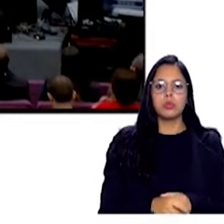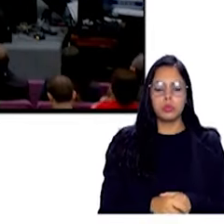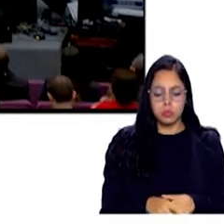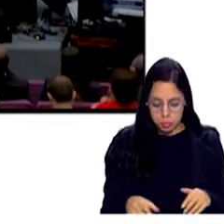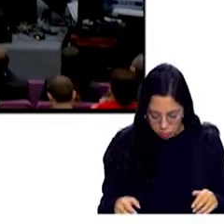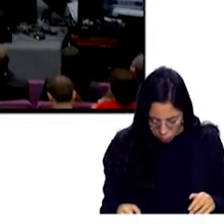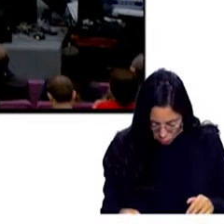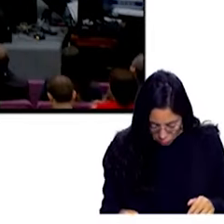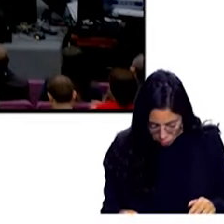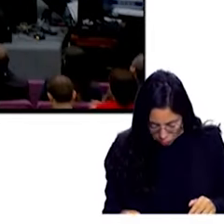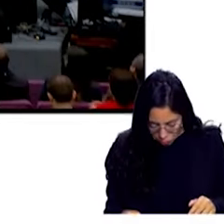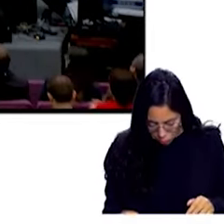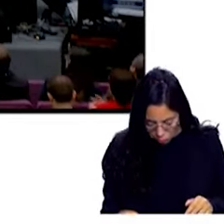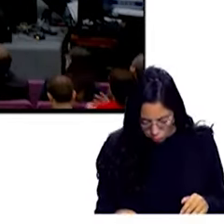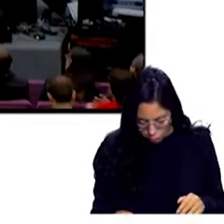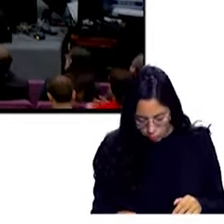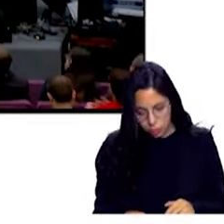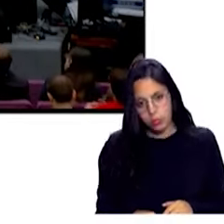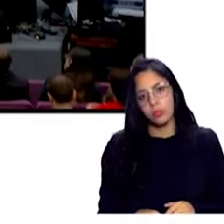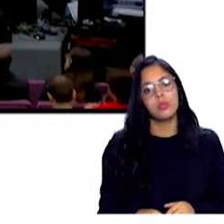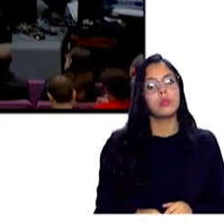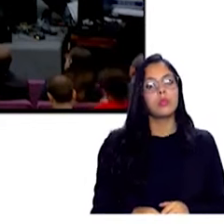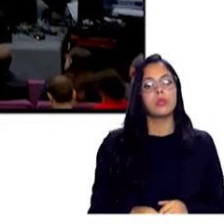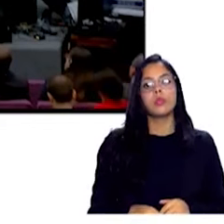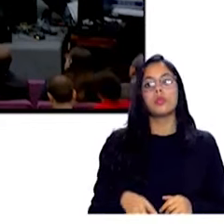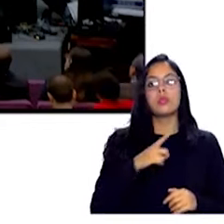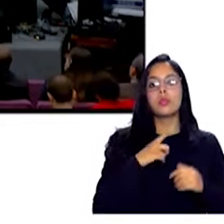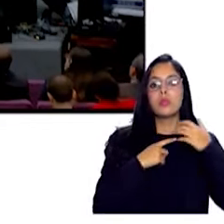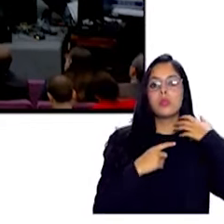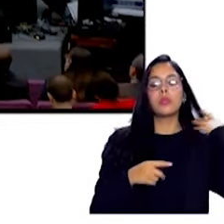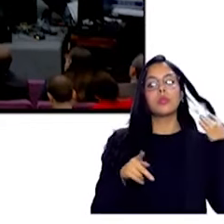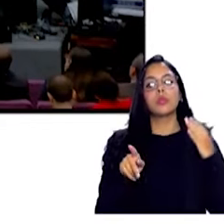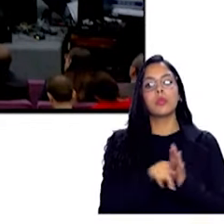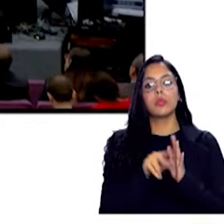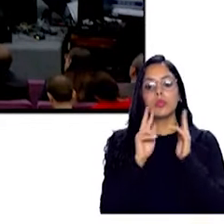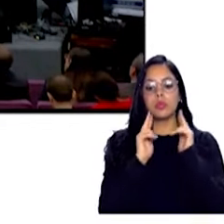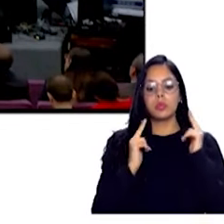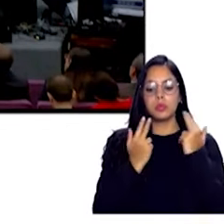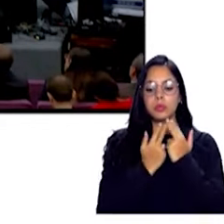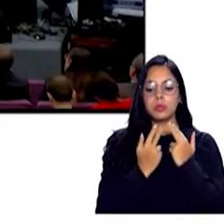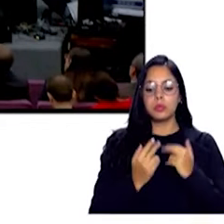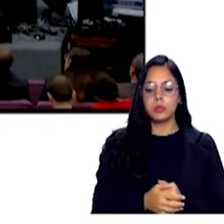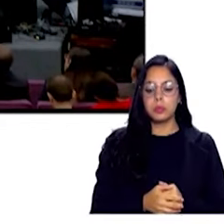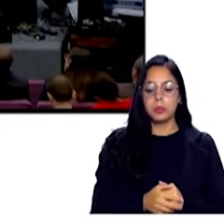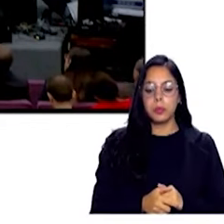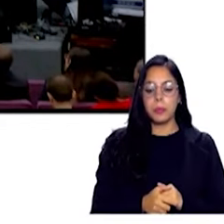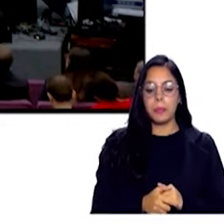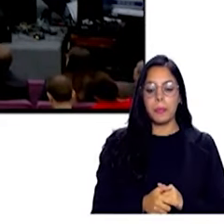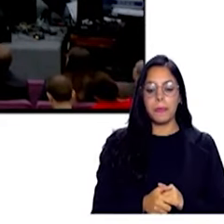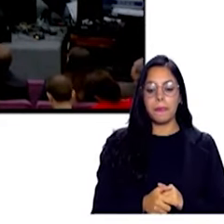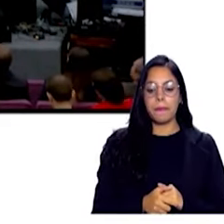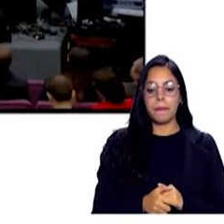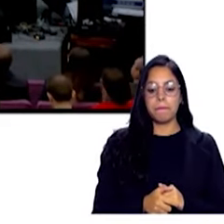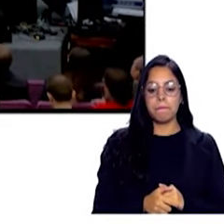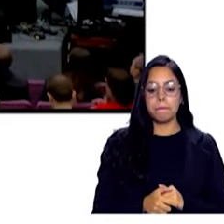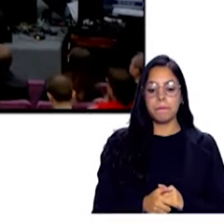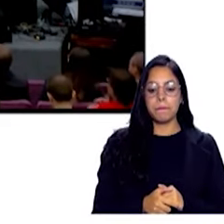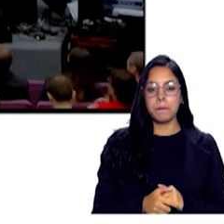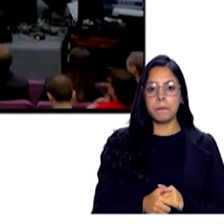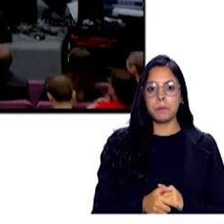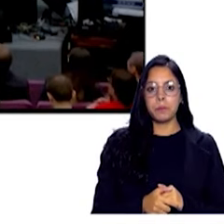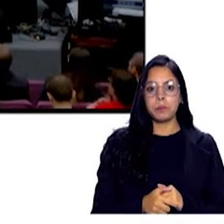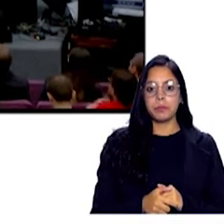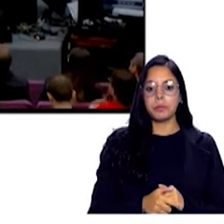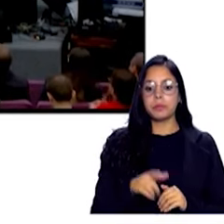sezione e poi l'altra l'altra l'altro problema che Il numero Due